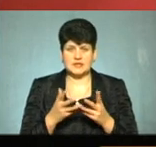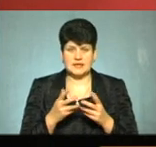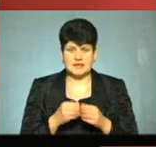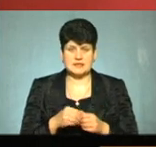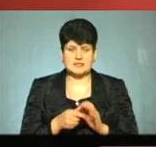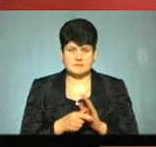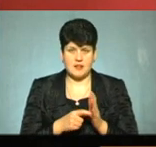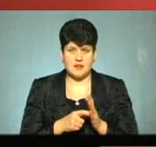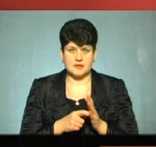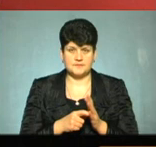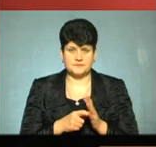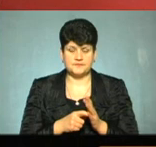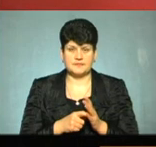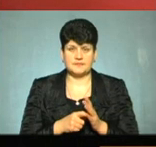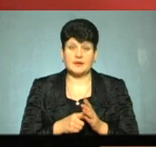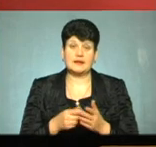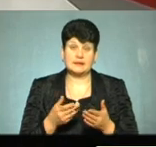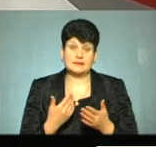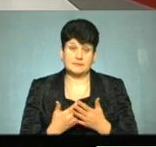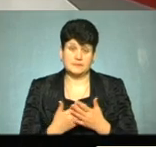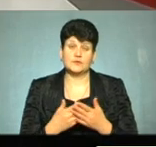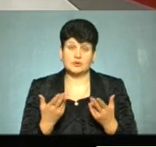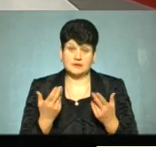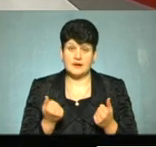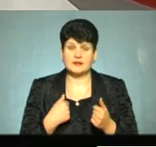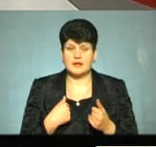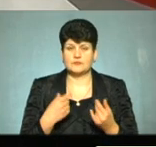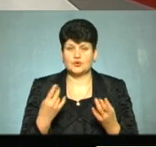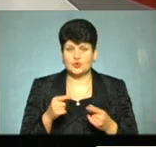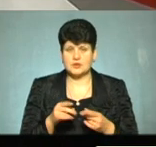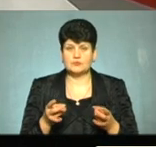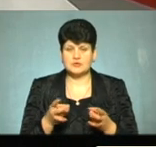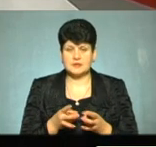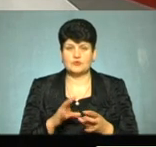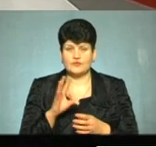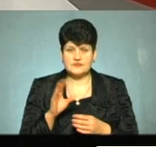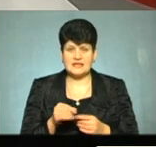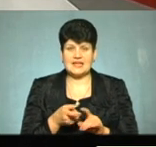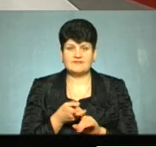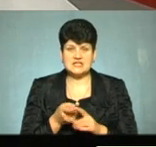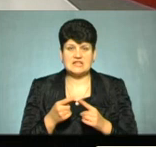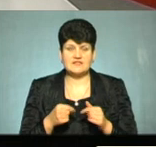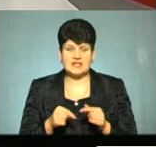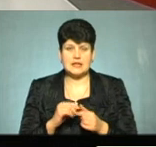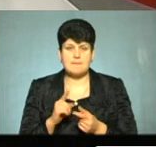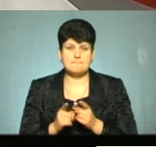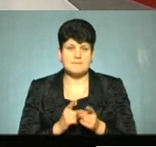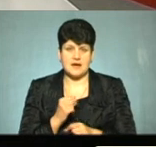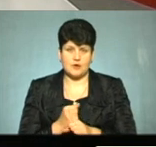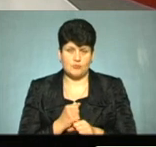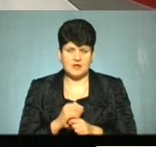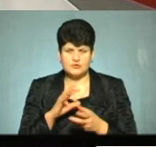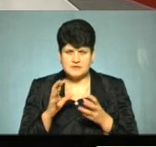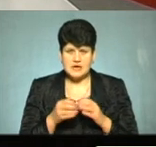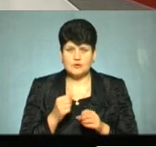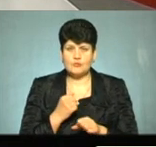кількість боксованих палат, чи ні? Ну, теоретично так, але тоді нам взагалі потрібно все інфекційне відділення переробляти. Тобто, якщо